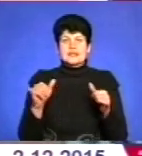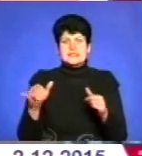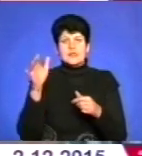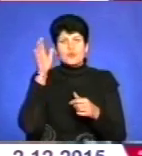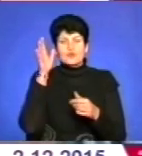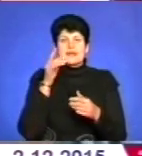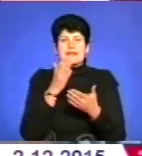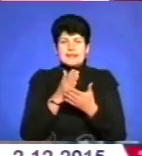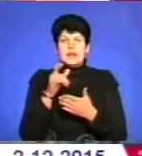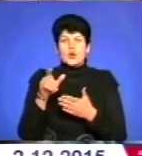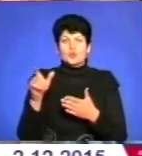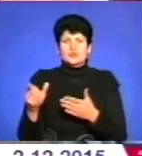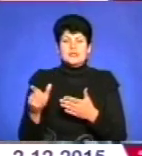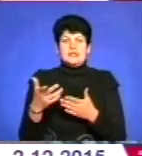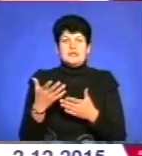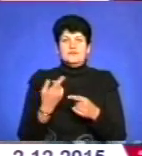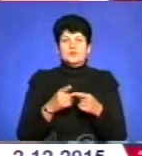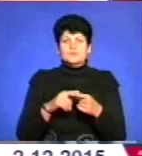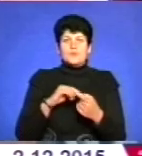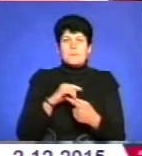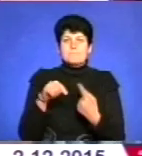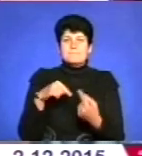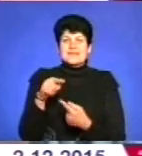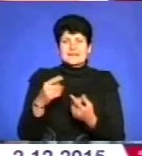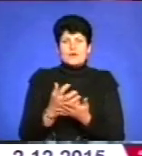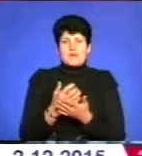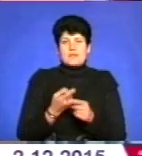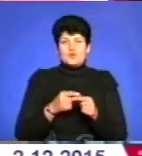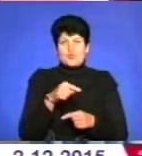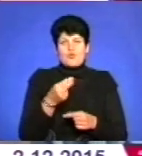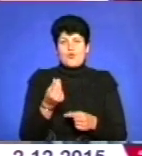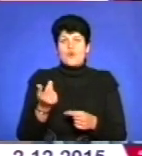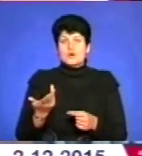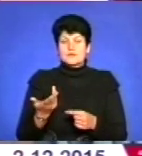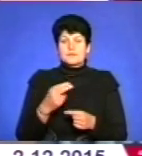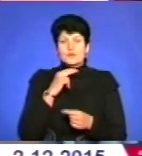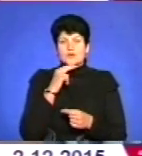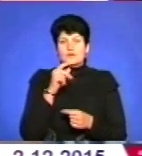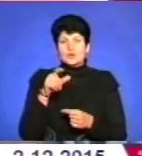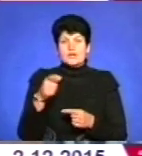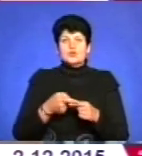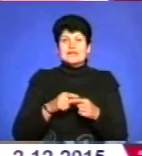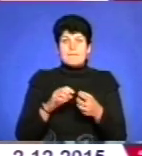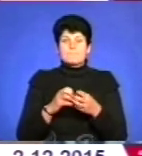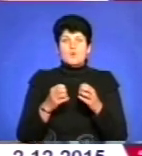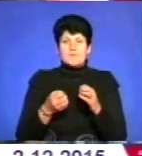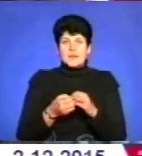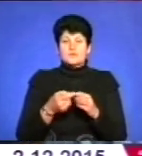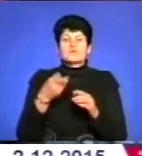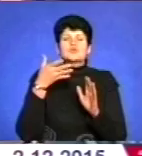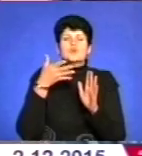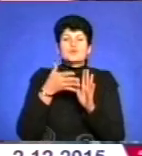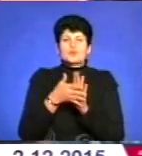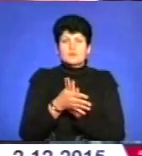відповідно є люди, які в злочинному бізнесі заробляють на цьому гроші. Тому щоб привернути увагу людей до цієї проблеми, щоб вони